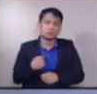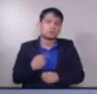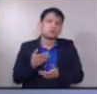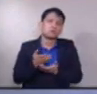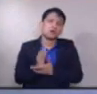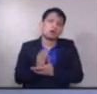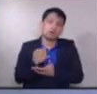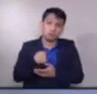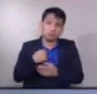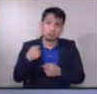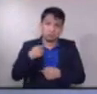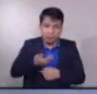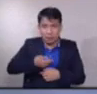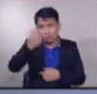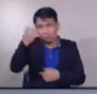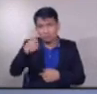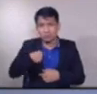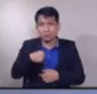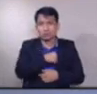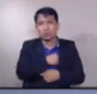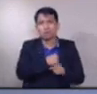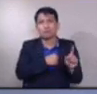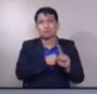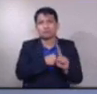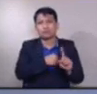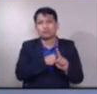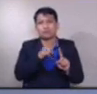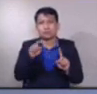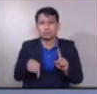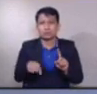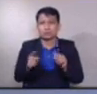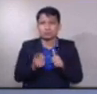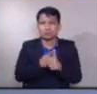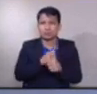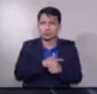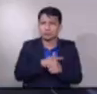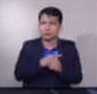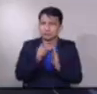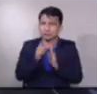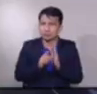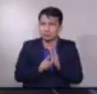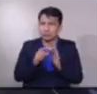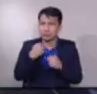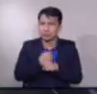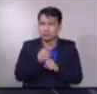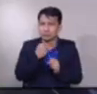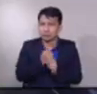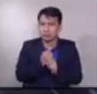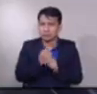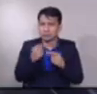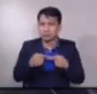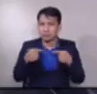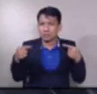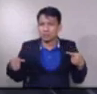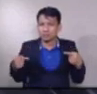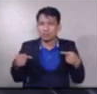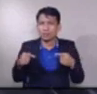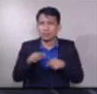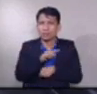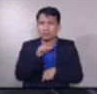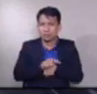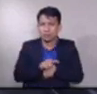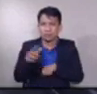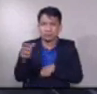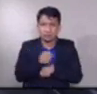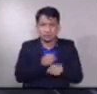karapatan at pribilehiyo, ito po ang unang batas nating ipapasa ay the creation of the Anti-Land Grabbing,